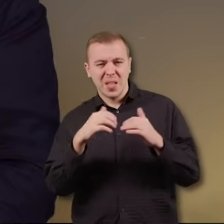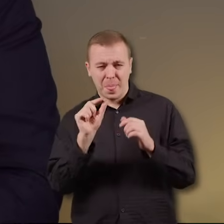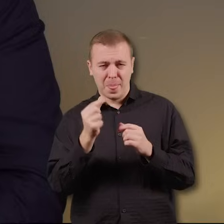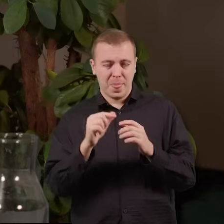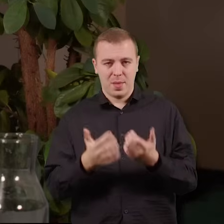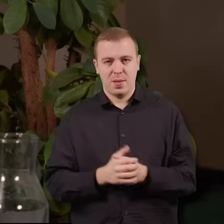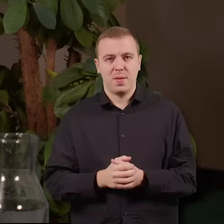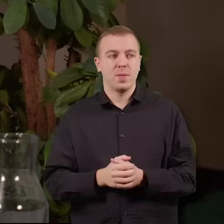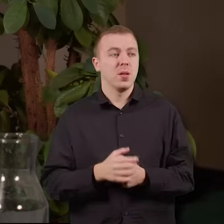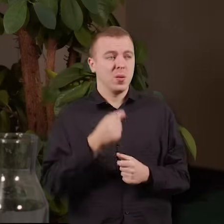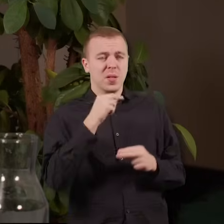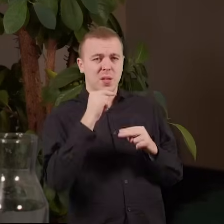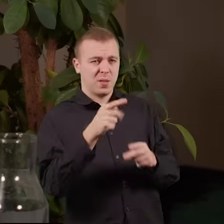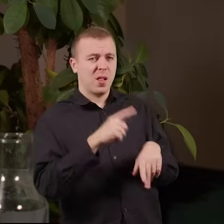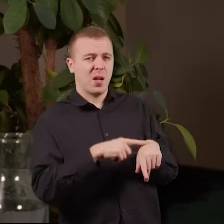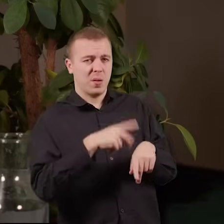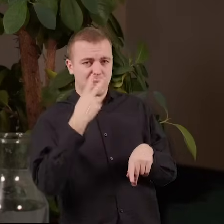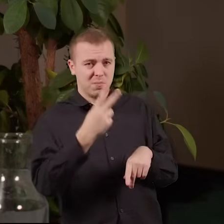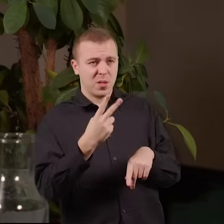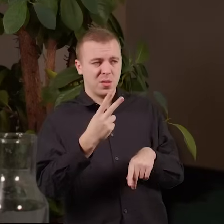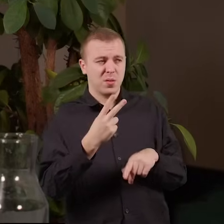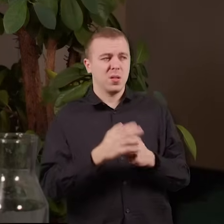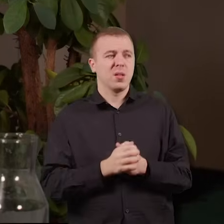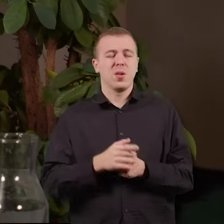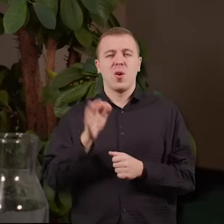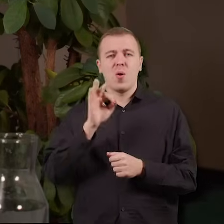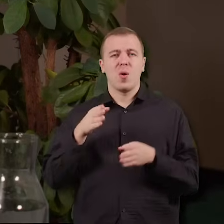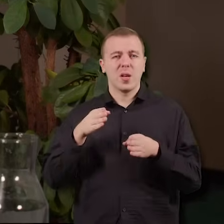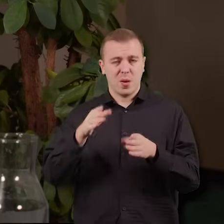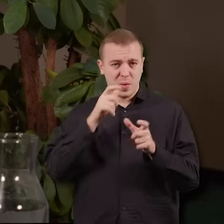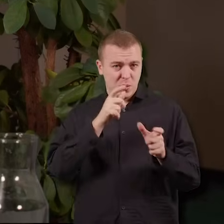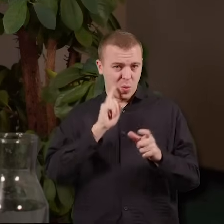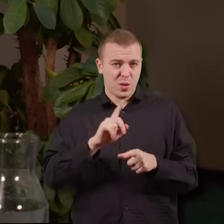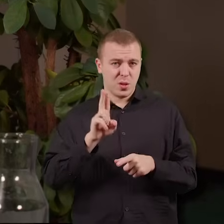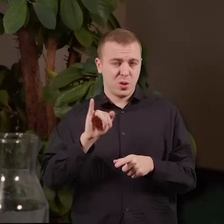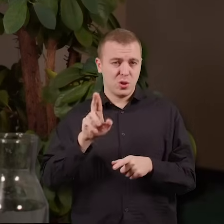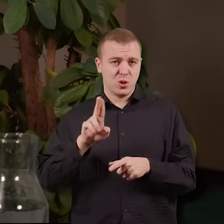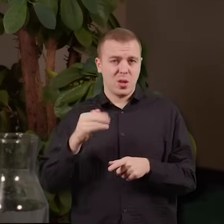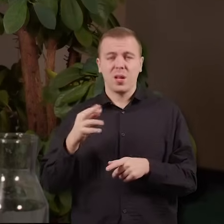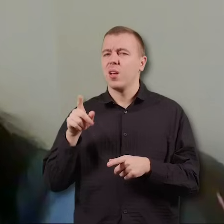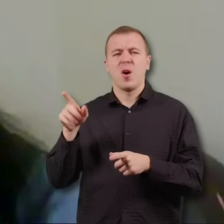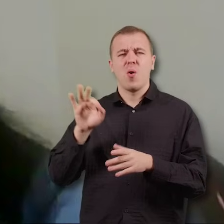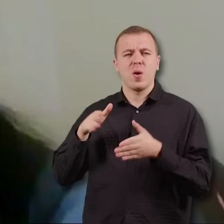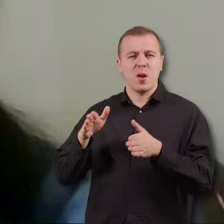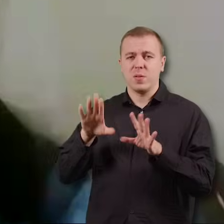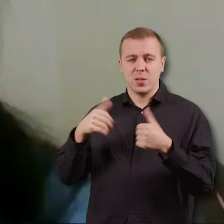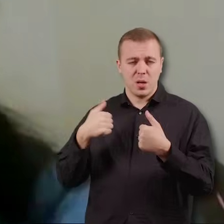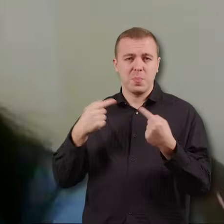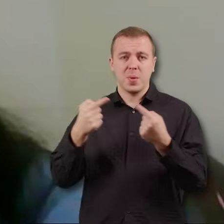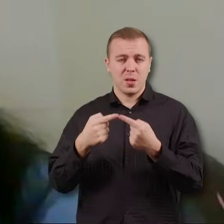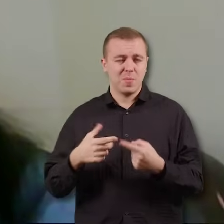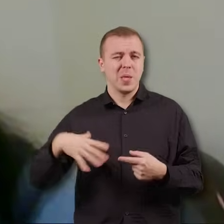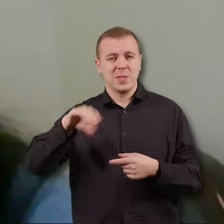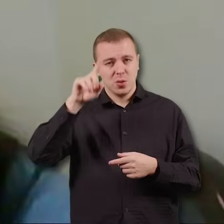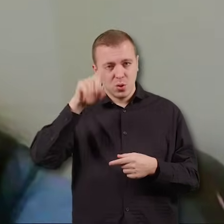jo galėtų. Gerai, dar truputį atkreipkim dėmesį į laikrodį. Nori dėl kelių reaguoti, ponia Kižinė? Ar nori? Dėl kelių viskas tvarkoja, tikrai pritariu, mes